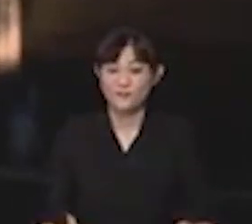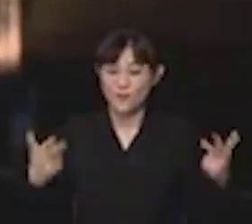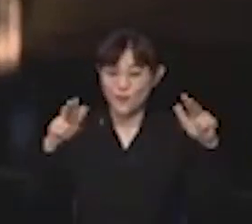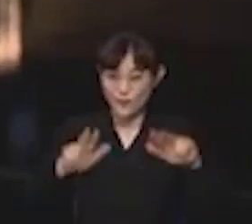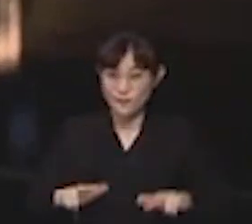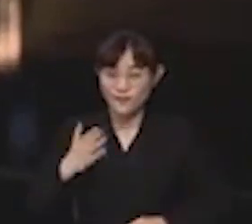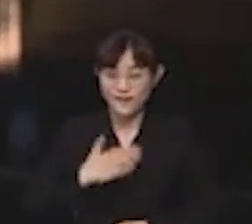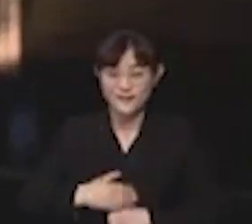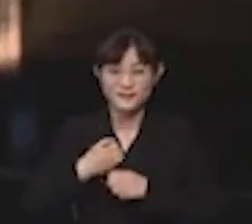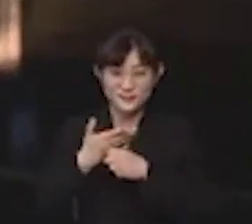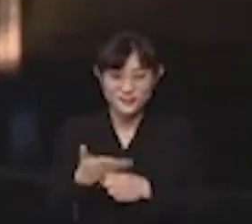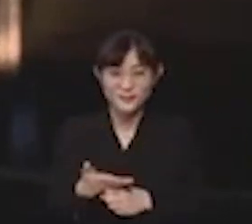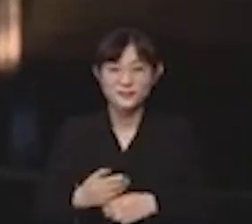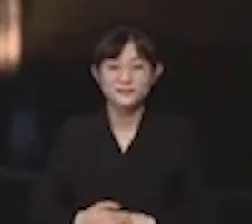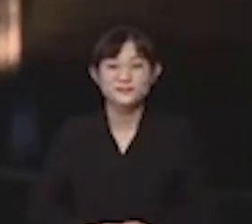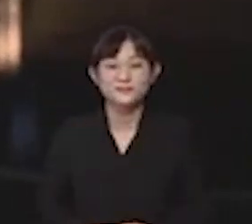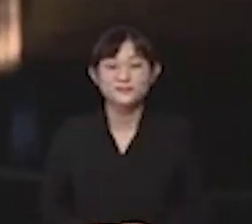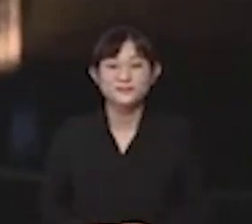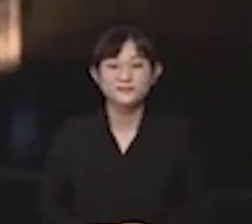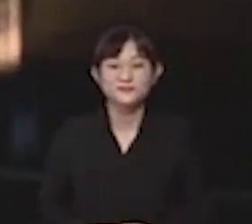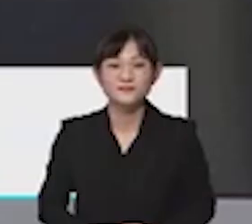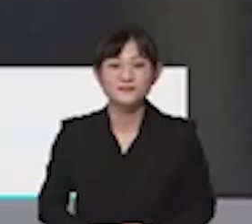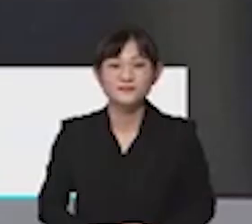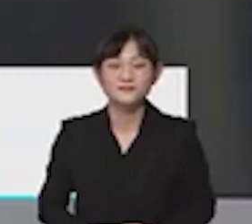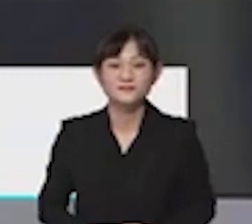국가정원에서 KBC 조윤정입니다.